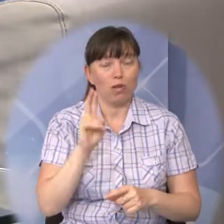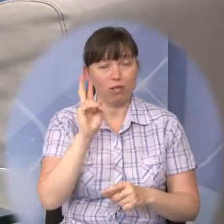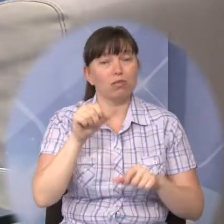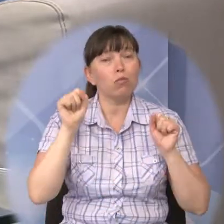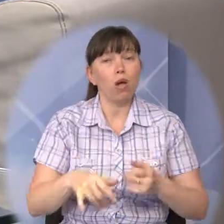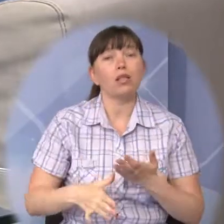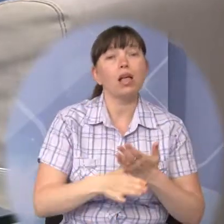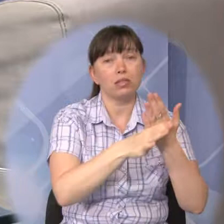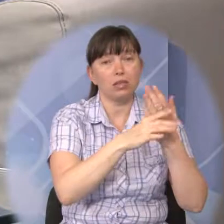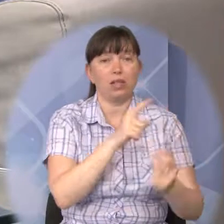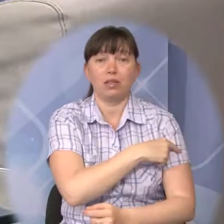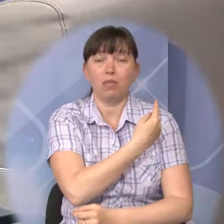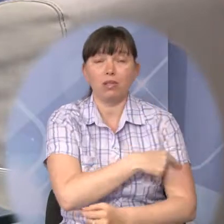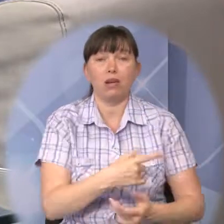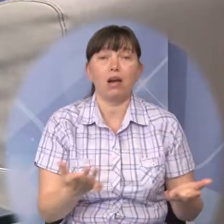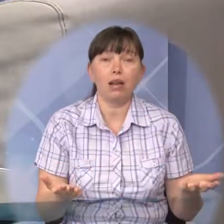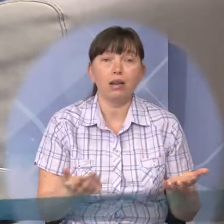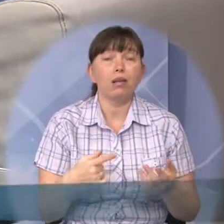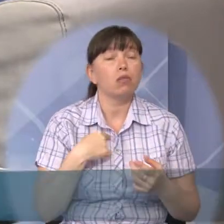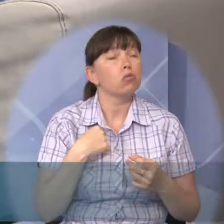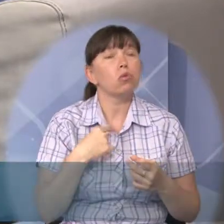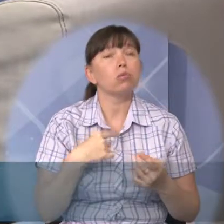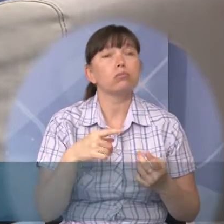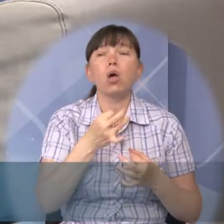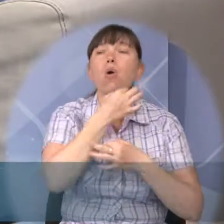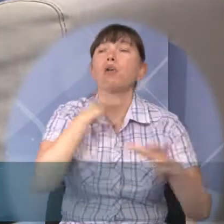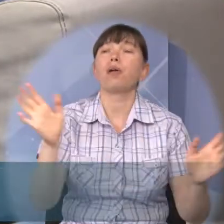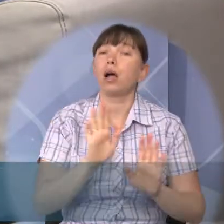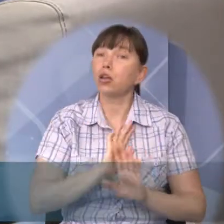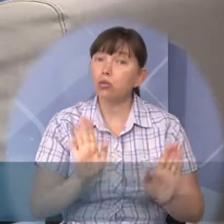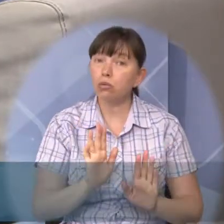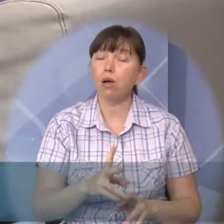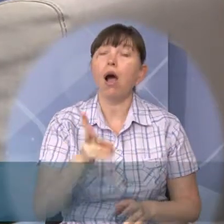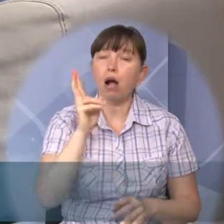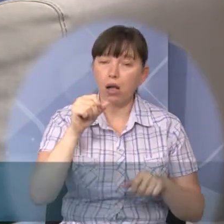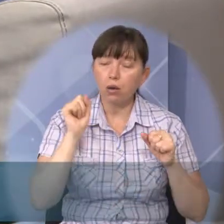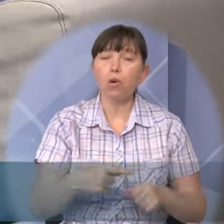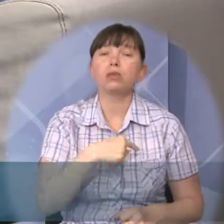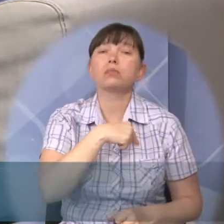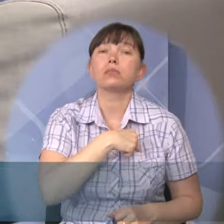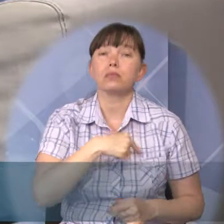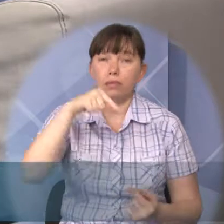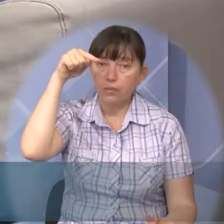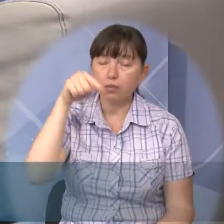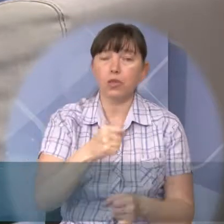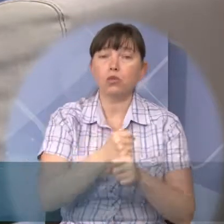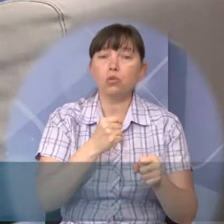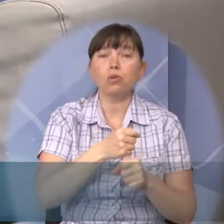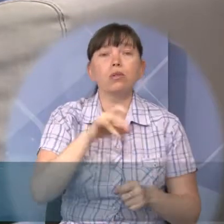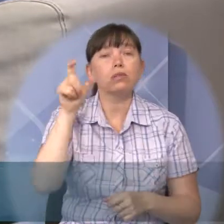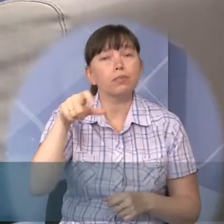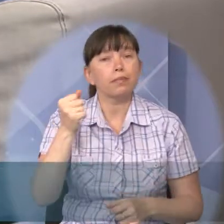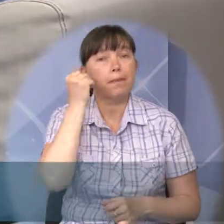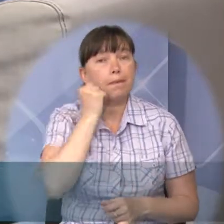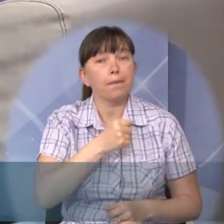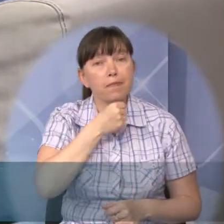dar nu suntem interesați de oricine, dar de o asistentă care ar fi dedicată să lucreze cu